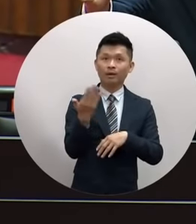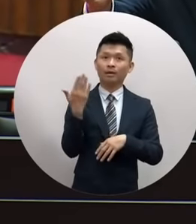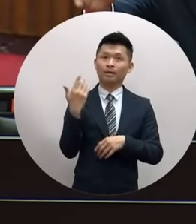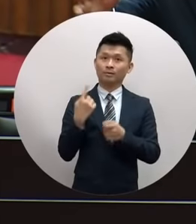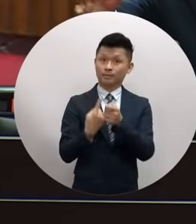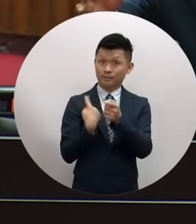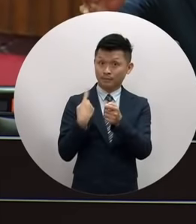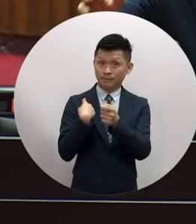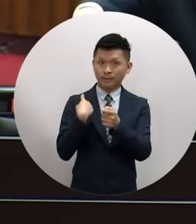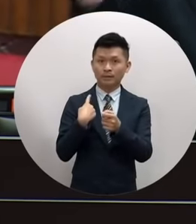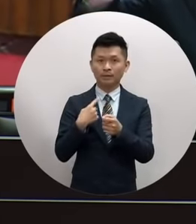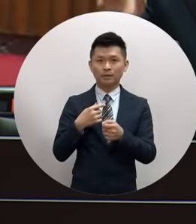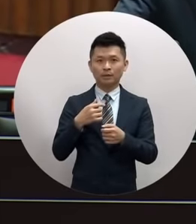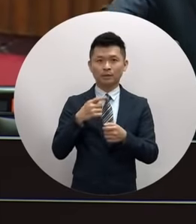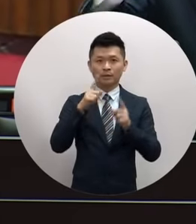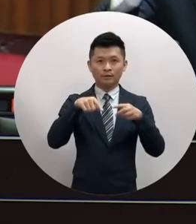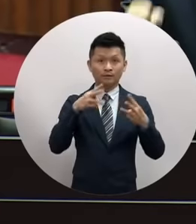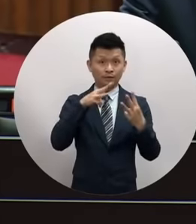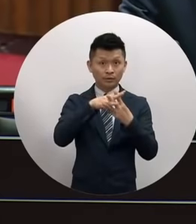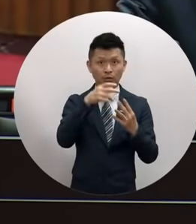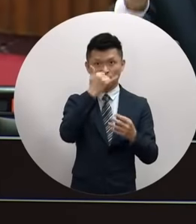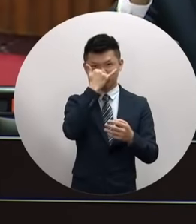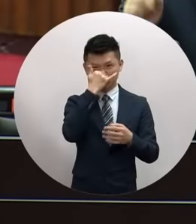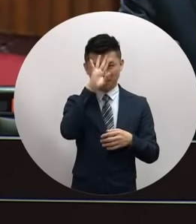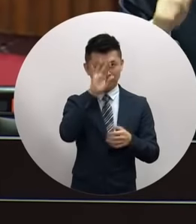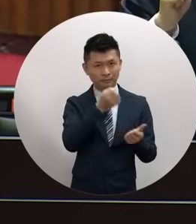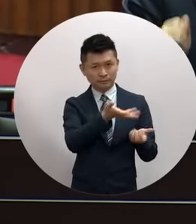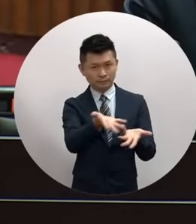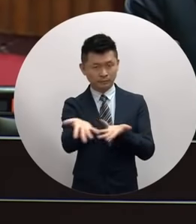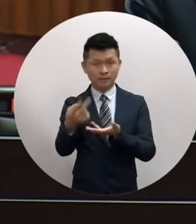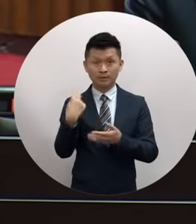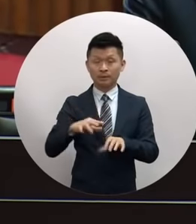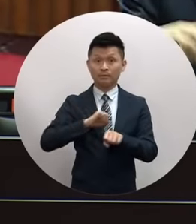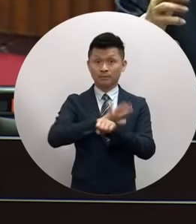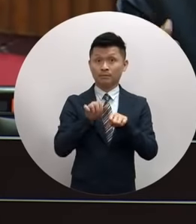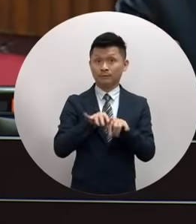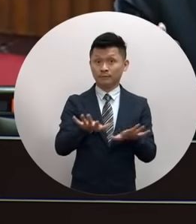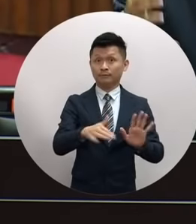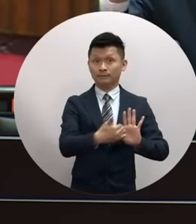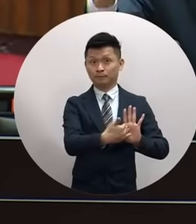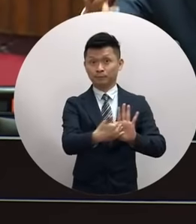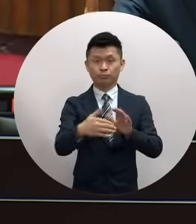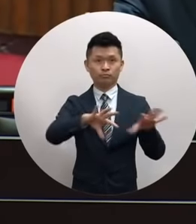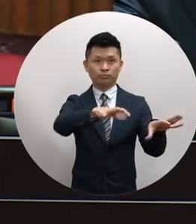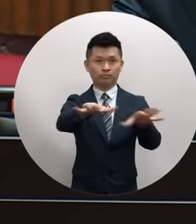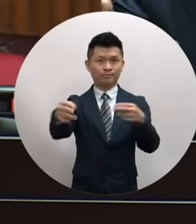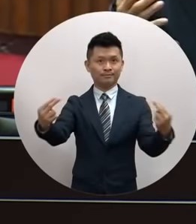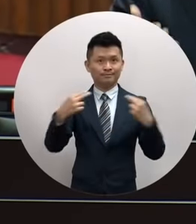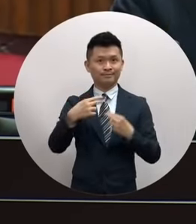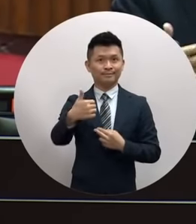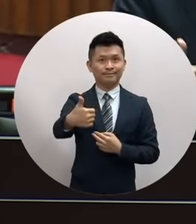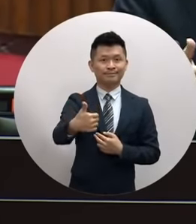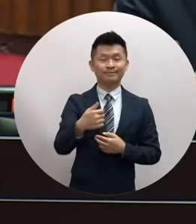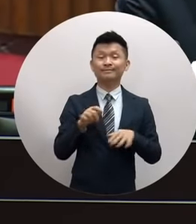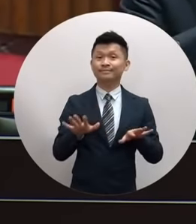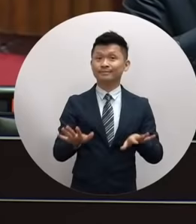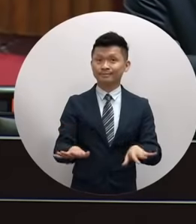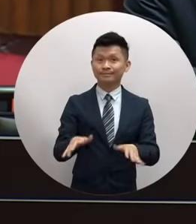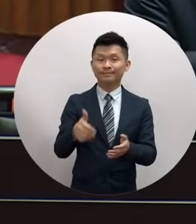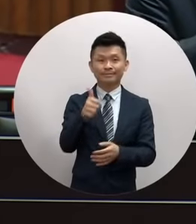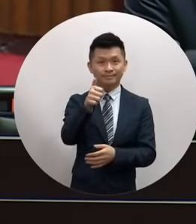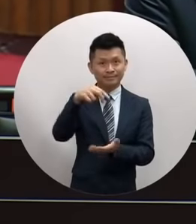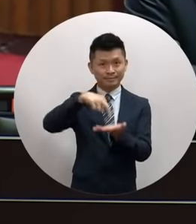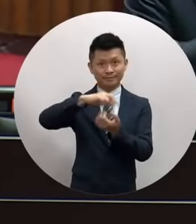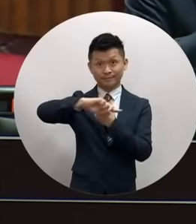会，去年守住惠州猪瘟，今年防疫被全世界肯定。那现在我也非常感谢贵院